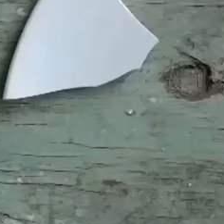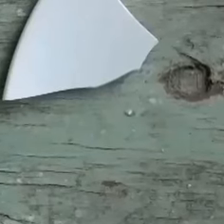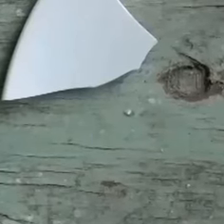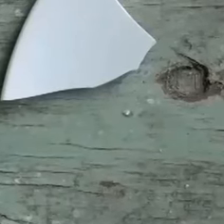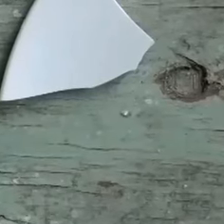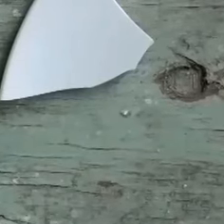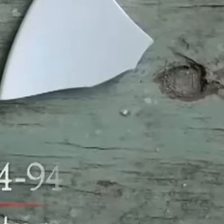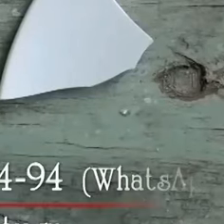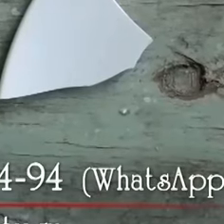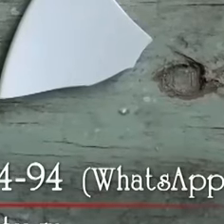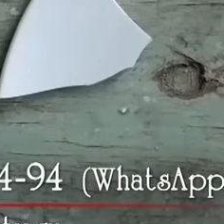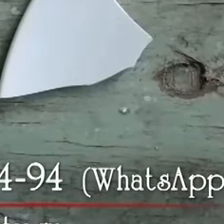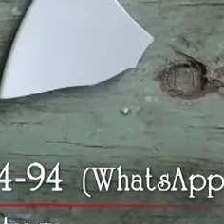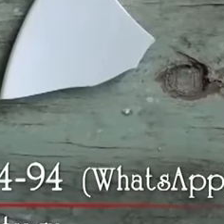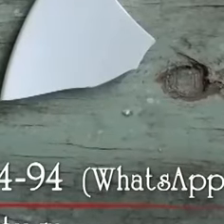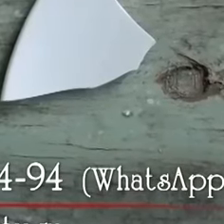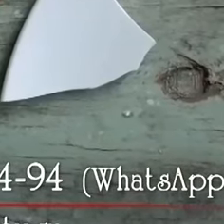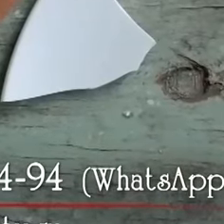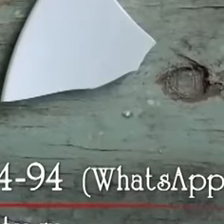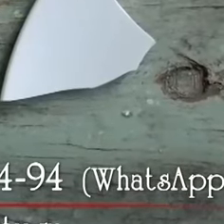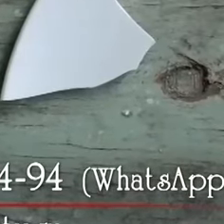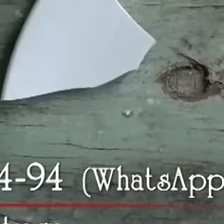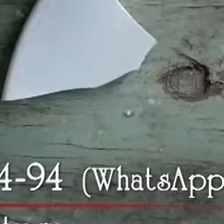поможет. Звоните нам плюс